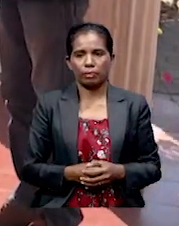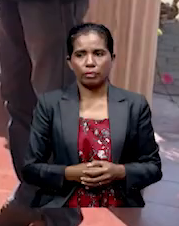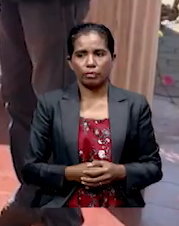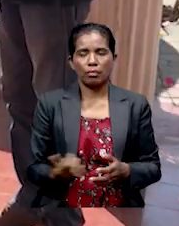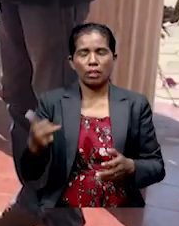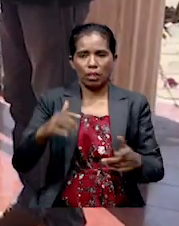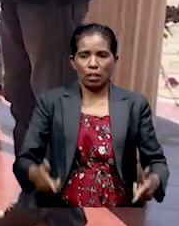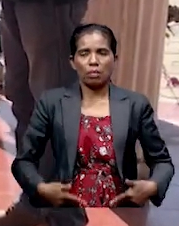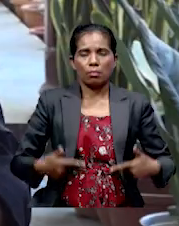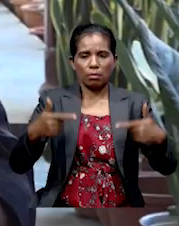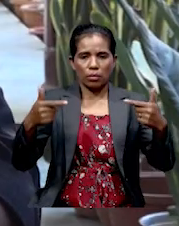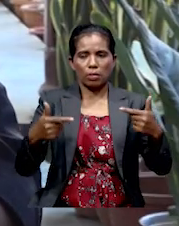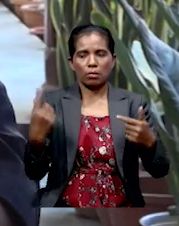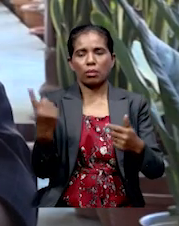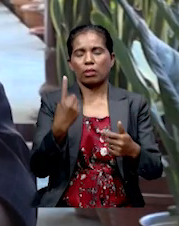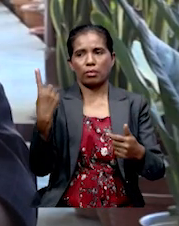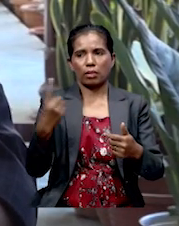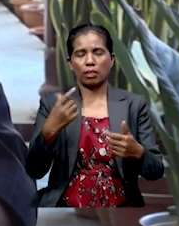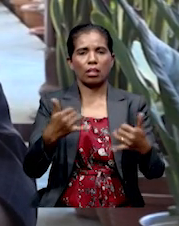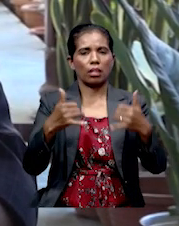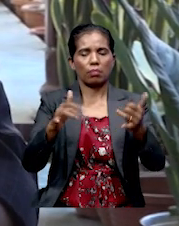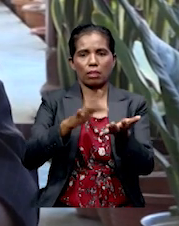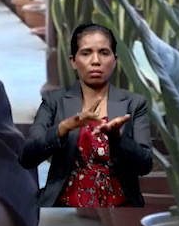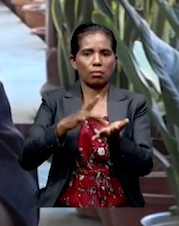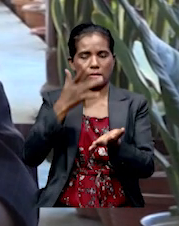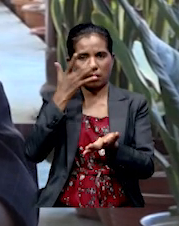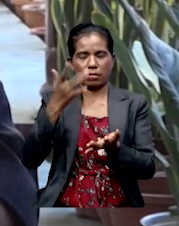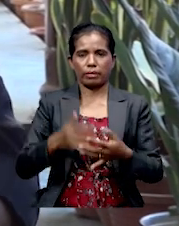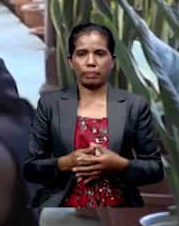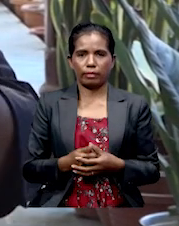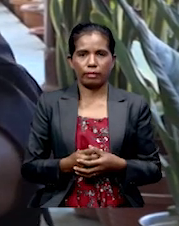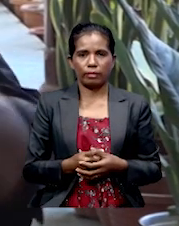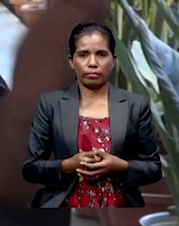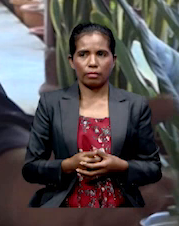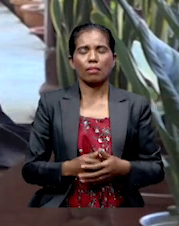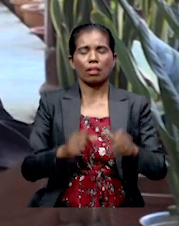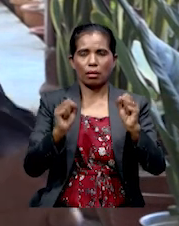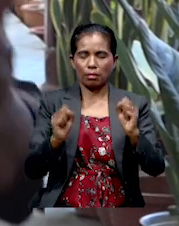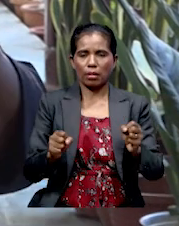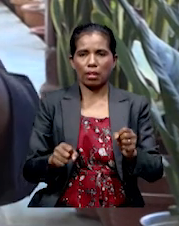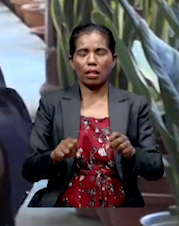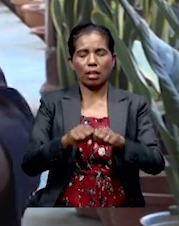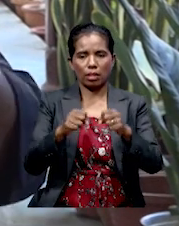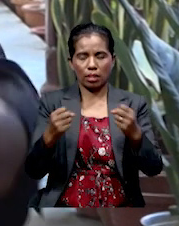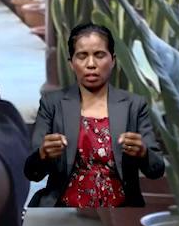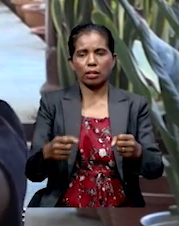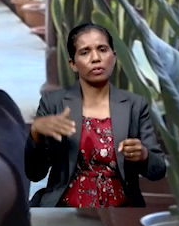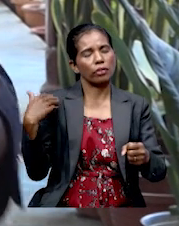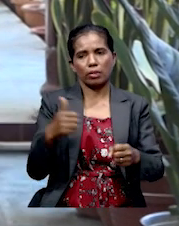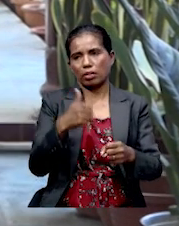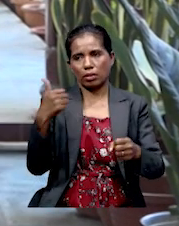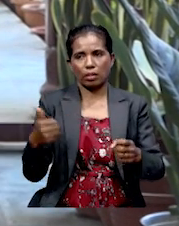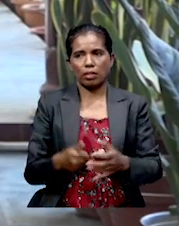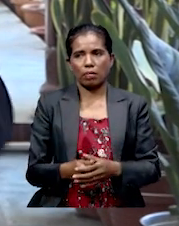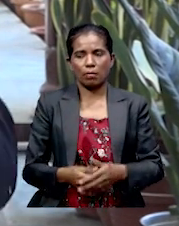Isiran ini biru maka ini ni dayton, halimah droga ni dayton. Ibele estraga zaman sekarang, sekarang berkonsum,